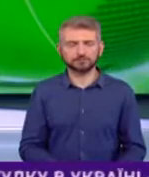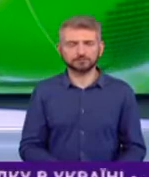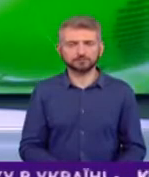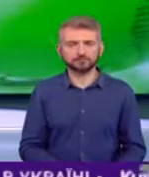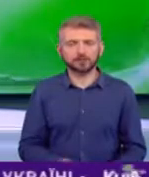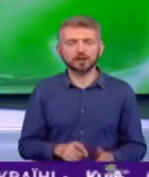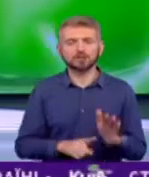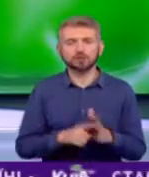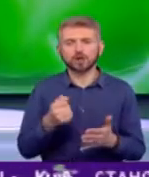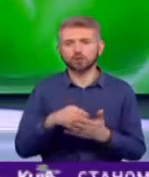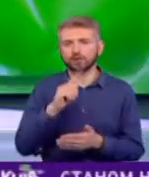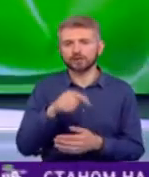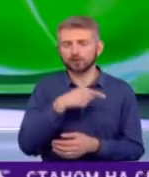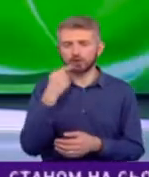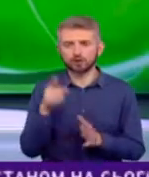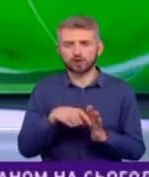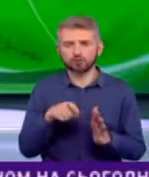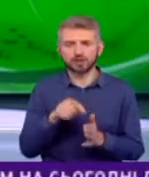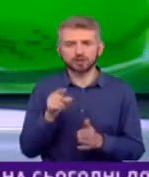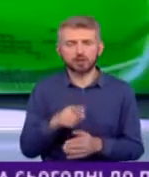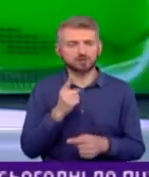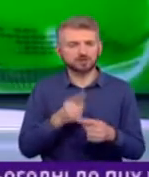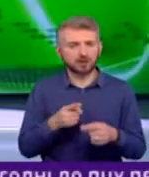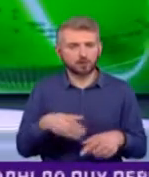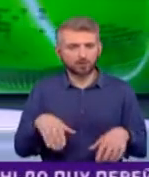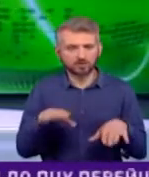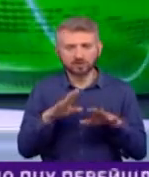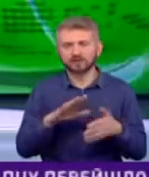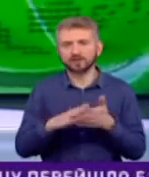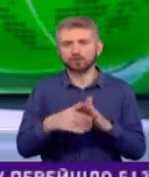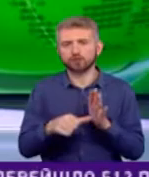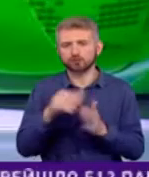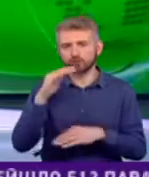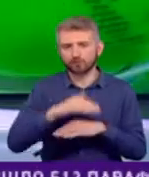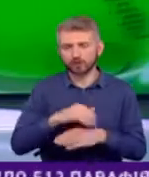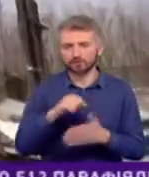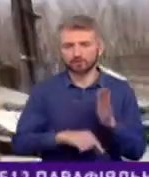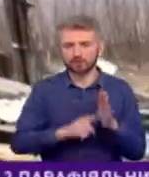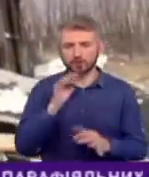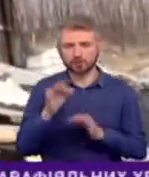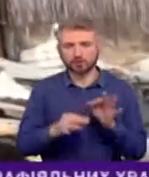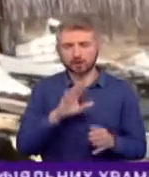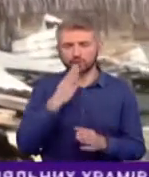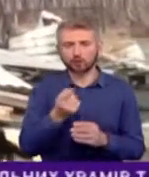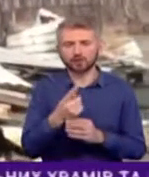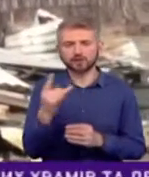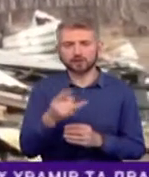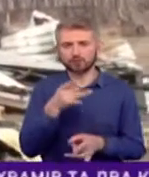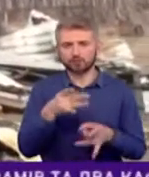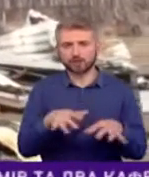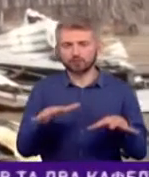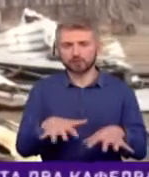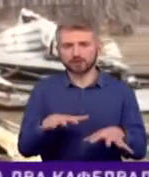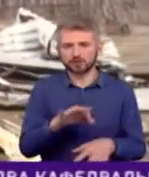Але спочатку до війни з Росією на Донбасі, там загострення станом на 6 вечора. Від початку доби ворог 11 разів обстріляв позиції